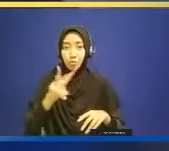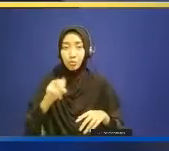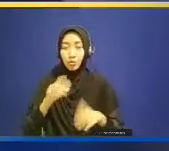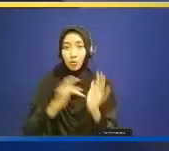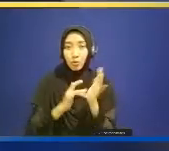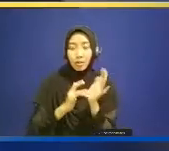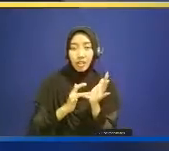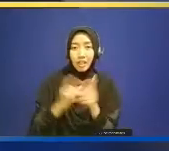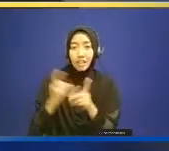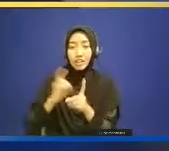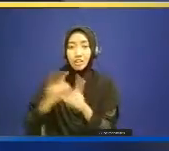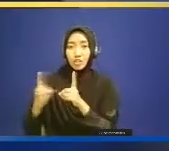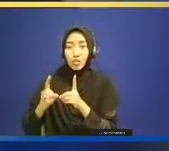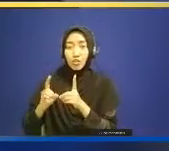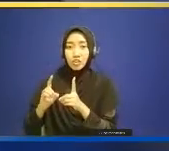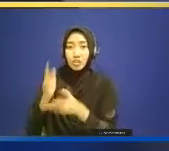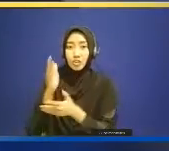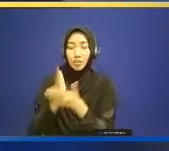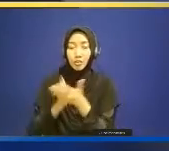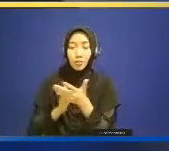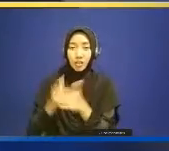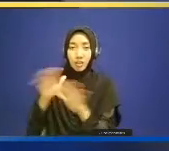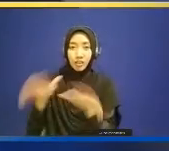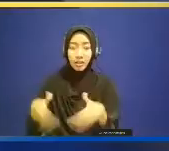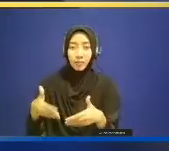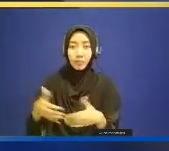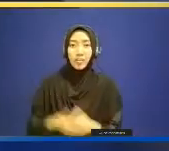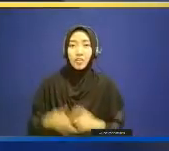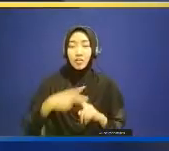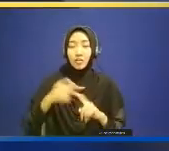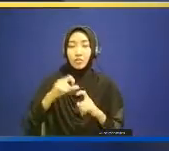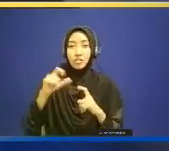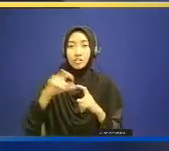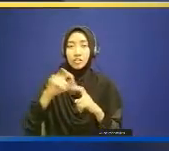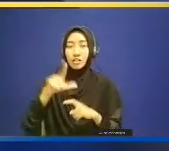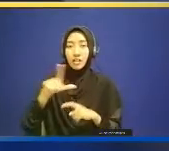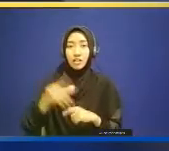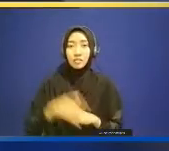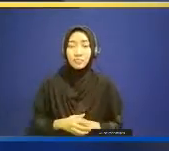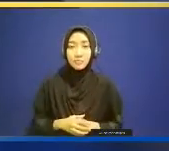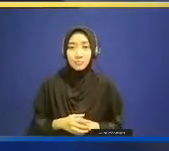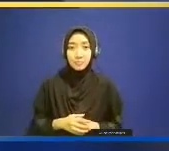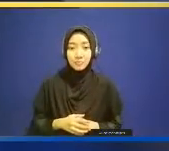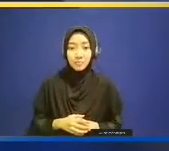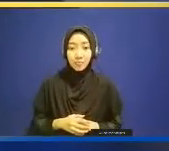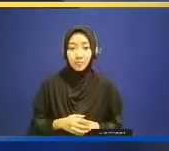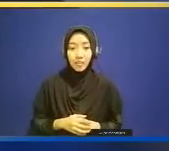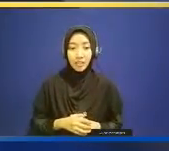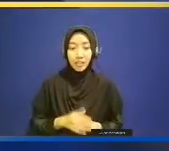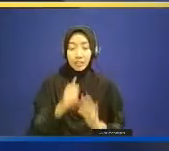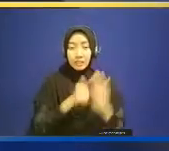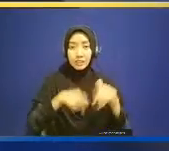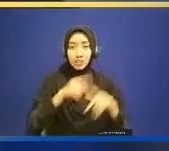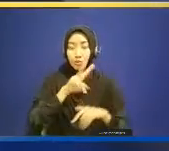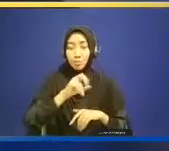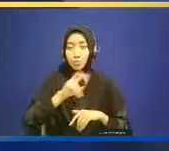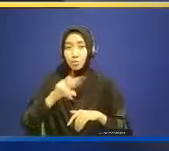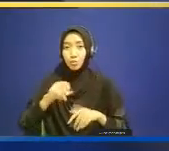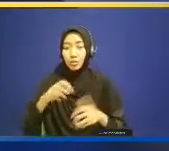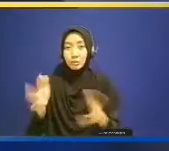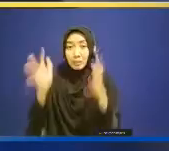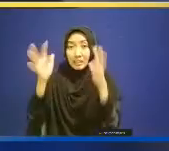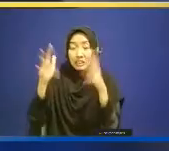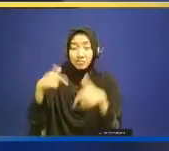diskusi ruang tengah dan fiskal lecture agar rangkaian acara bincang BN 2022 semakin meriah